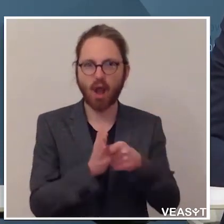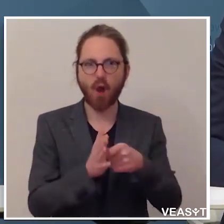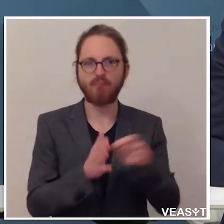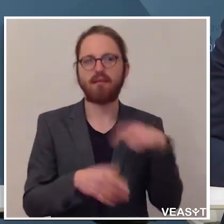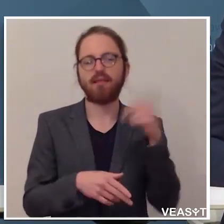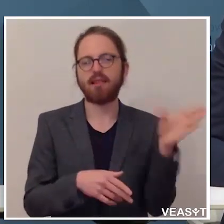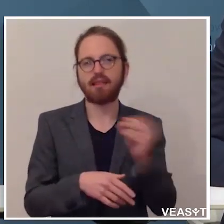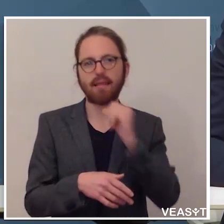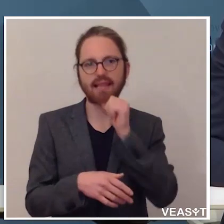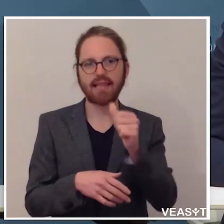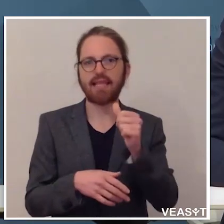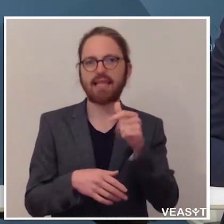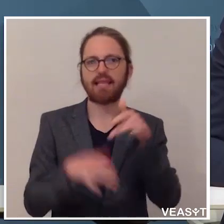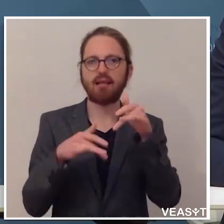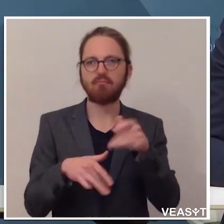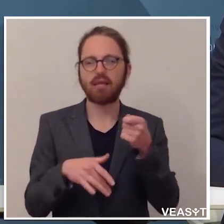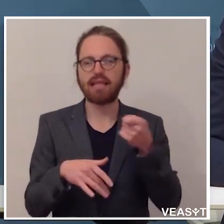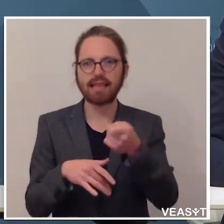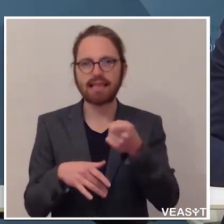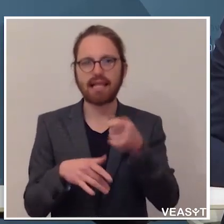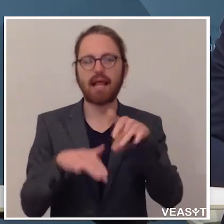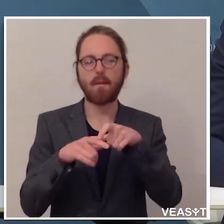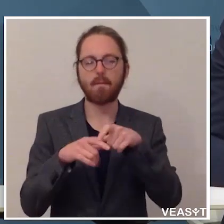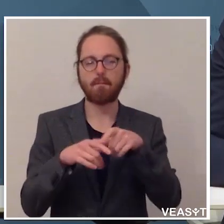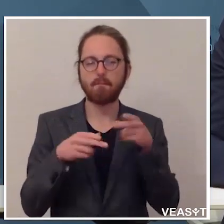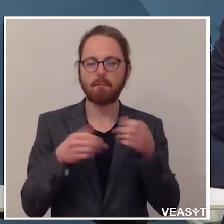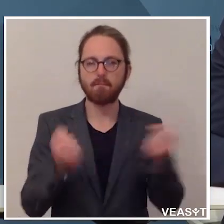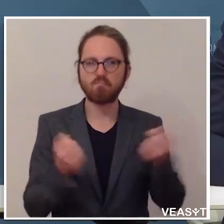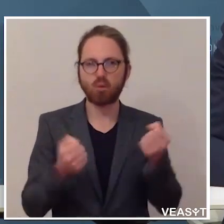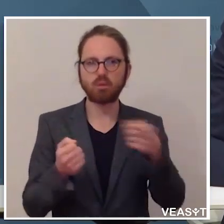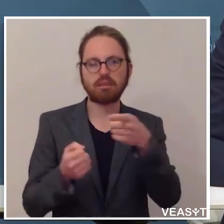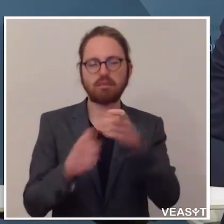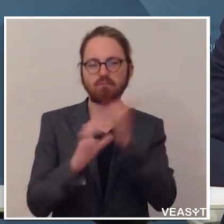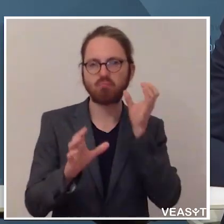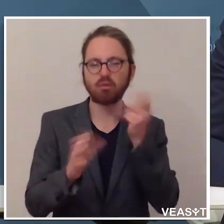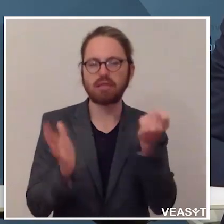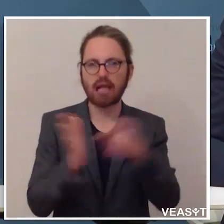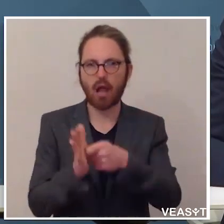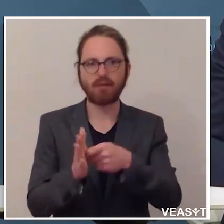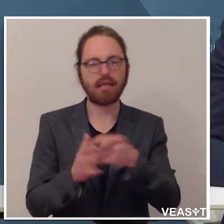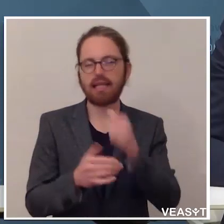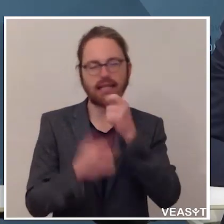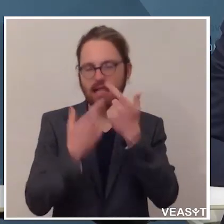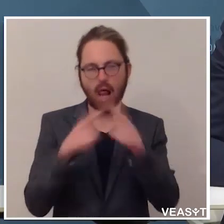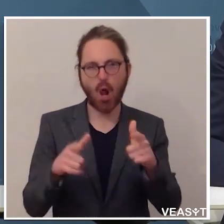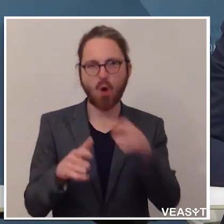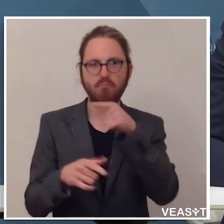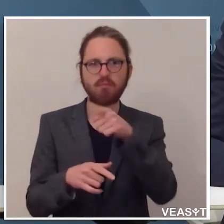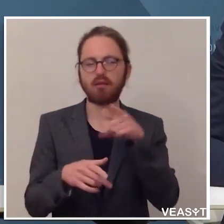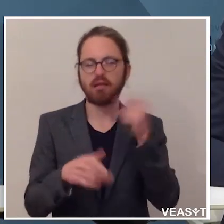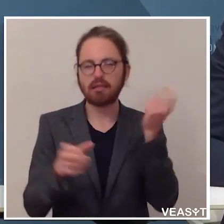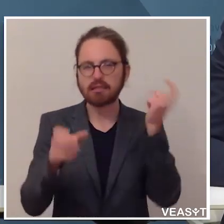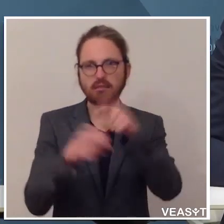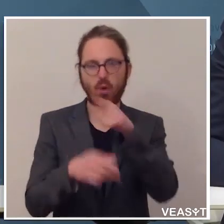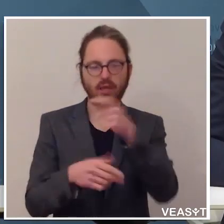damit Sie kein Ticket direkt auf den Bussen kaufen müssen. Es ist weiterhin nicht erlaubt, eben die Tickets auf den Bussen und auf den Zügen zu kaufen. Das